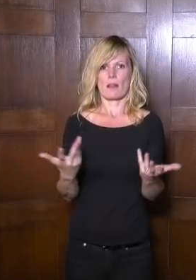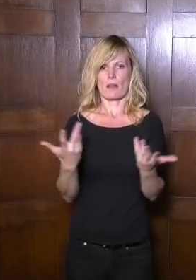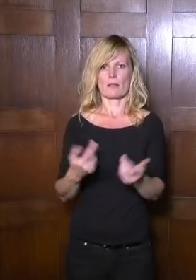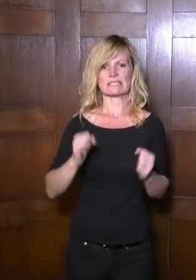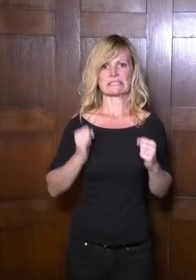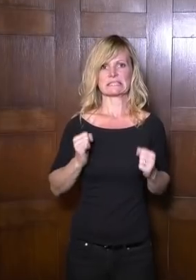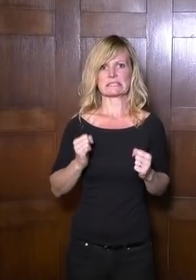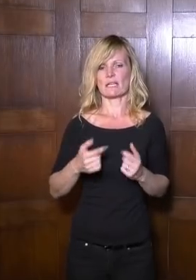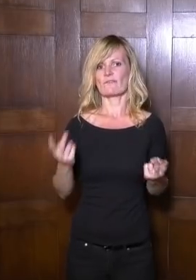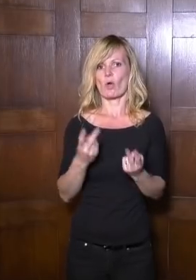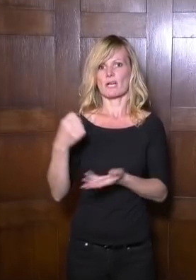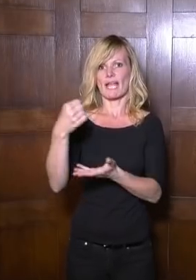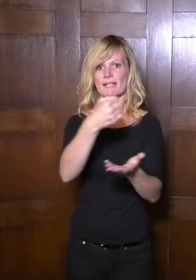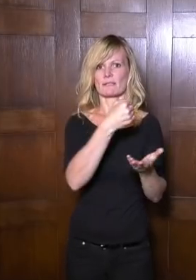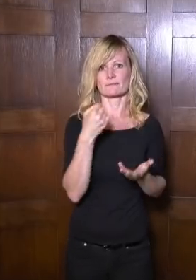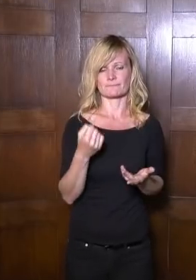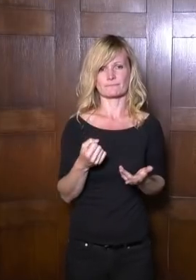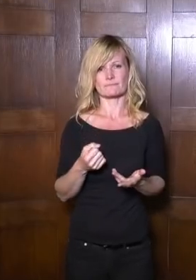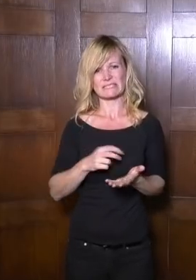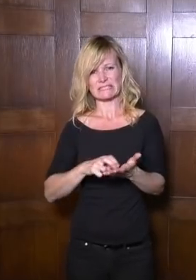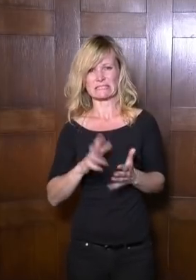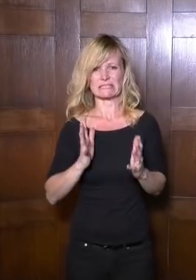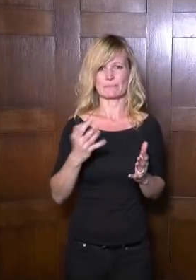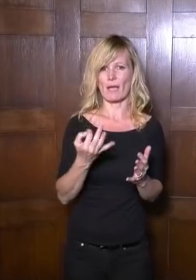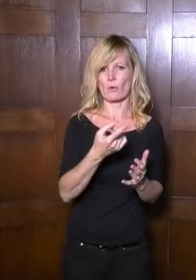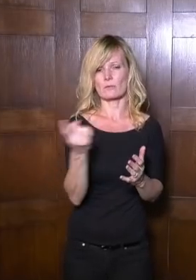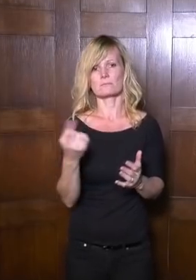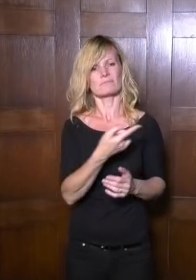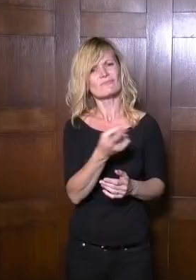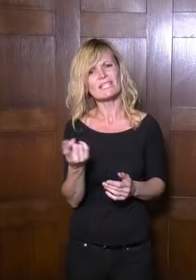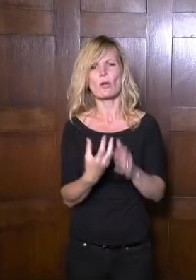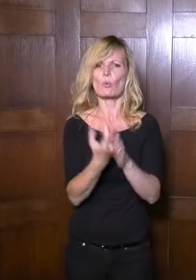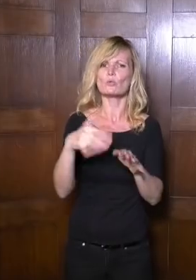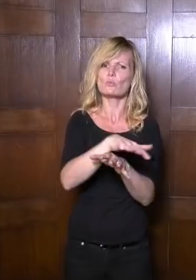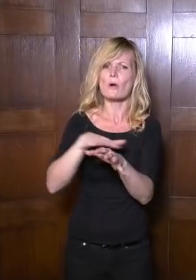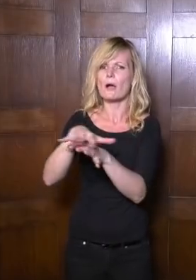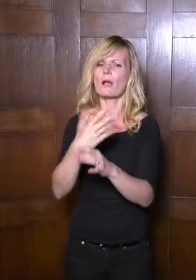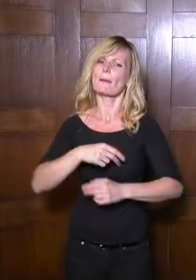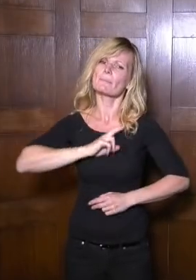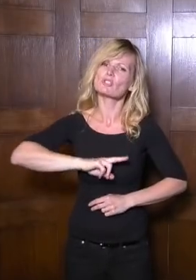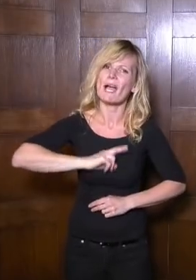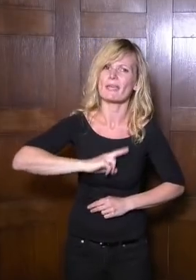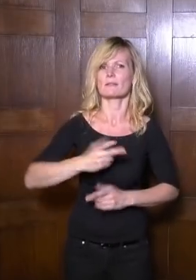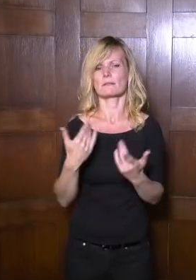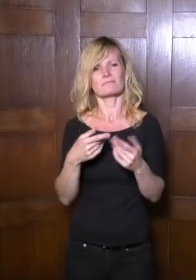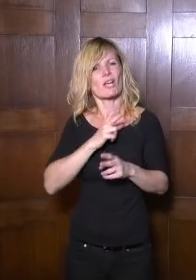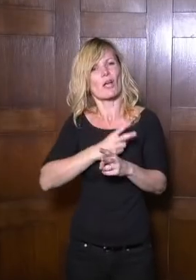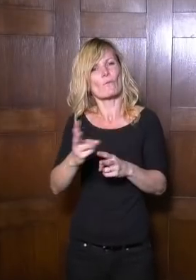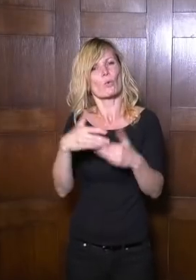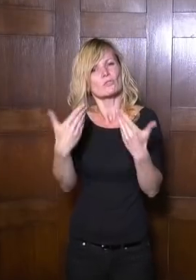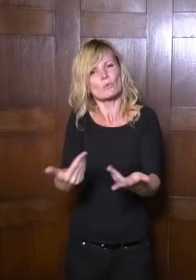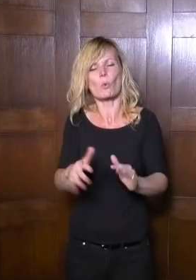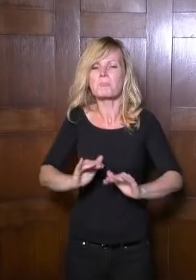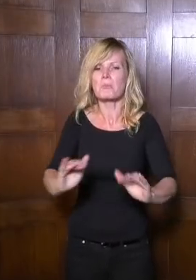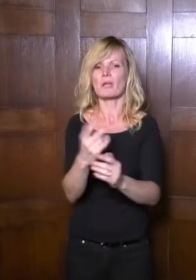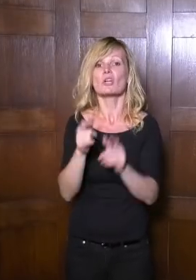Fördergelder. Die viele in der Kultur sind sehr, ich sag mal, bescheidener und puritanischen Arbeitsstil gewohnt. Die schreien nicht sofort auf und sagen, wir brauchen hier ganz